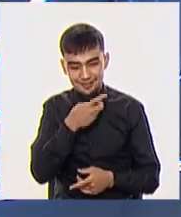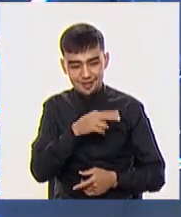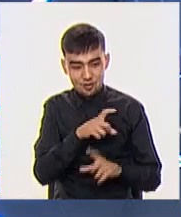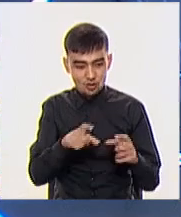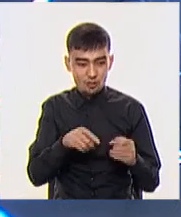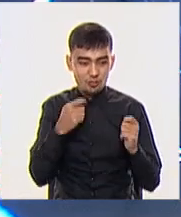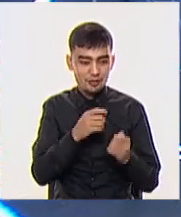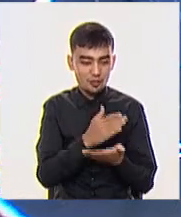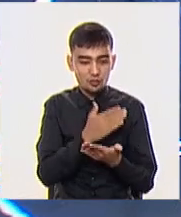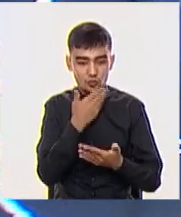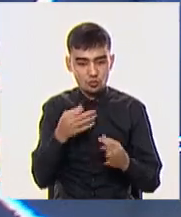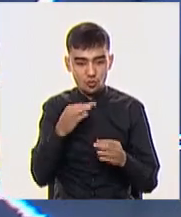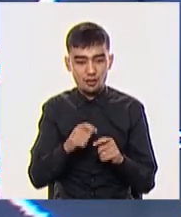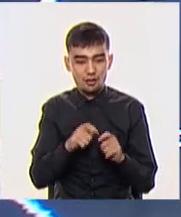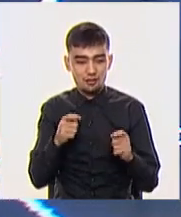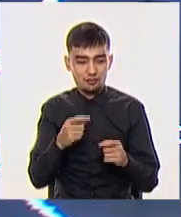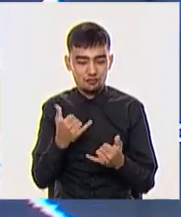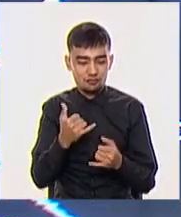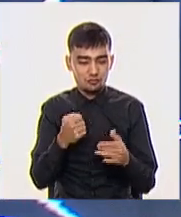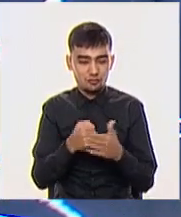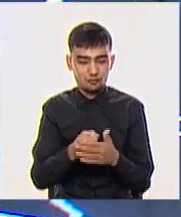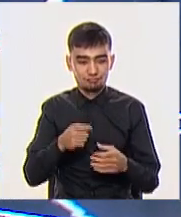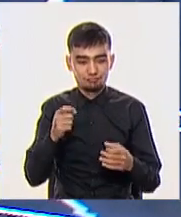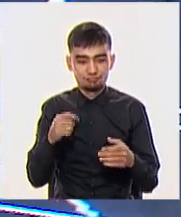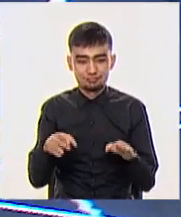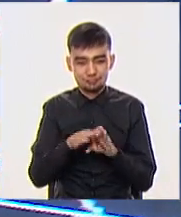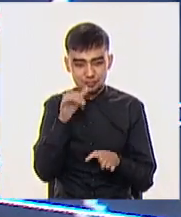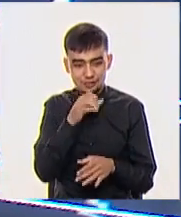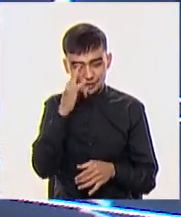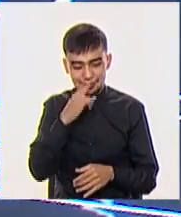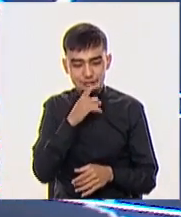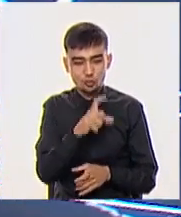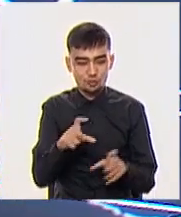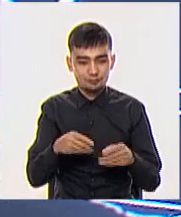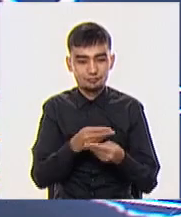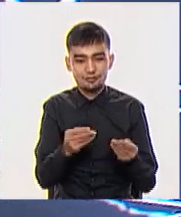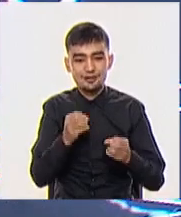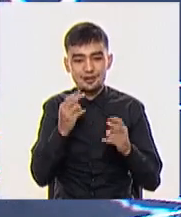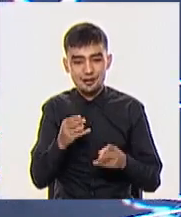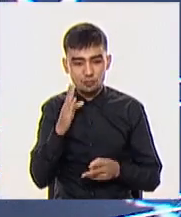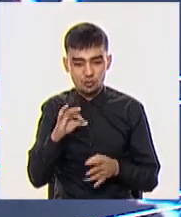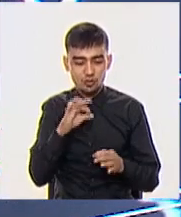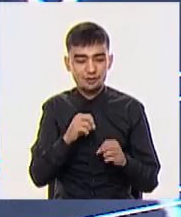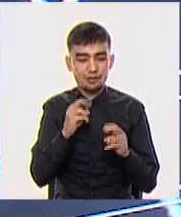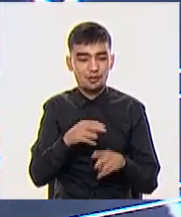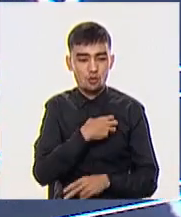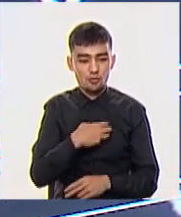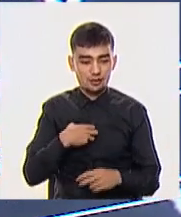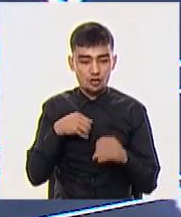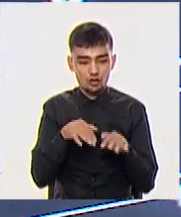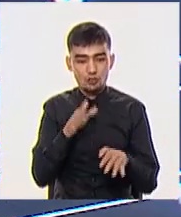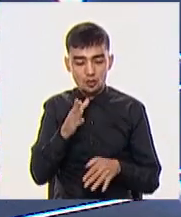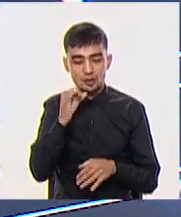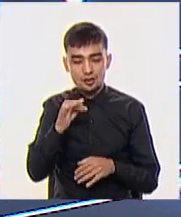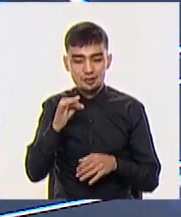деген мәселе әлі ашық күйінде қалып отыр. Оның Қазақстан азаматтарына қалай берілетінін үкімет жанында құрылған арнайы комиссия шешіп, кейін заң